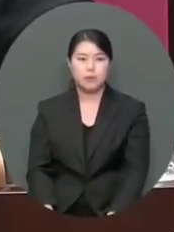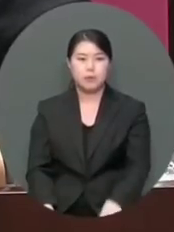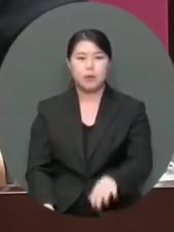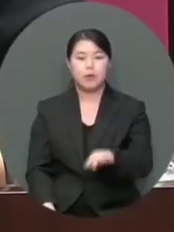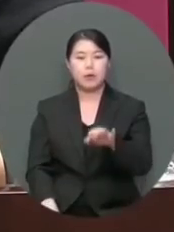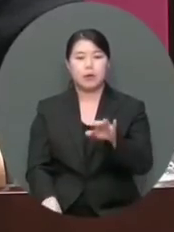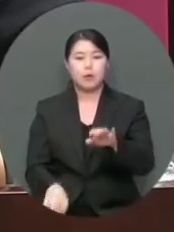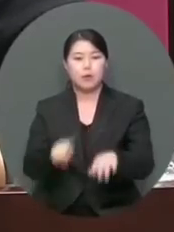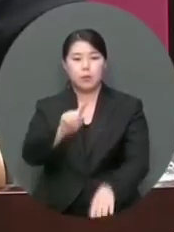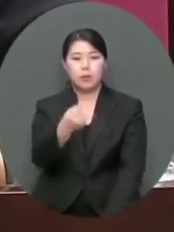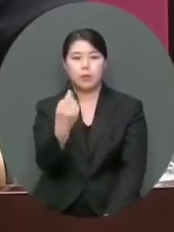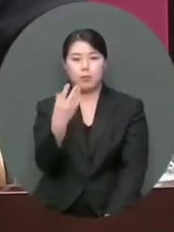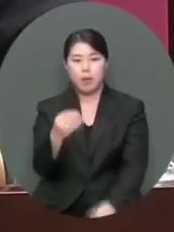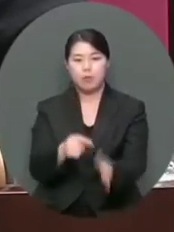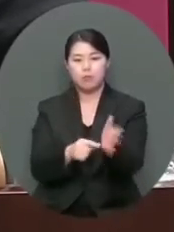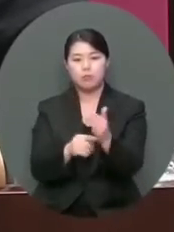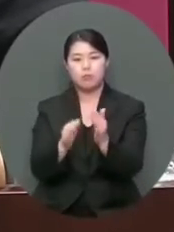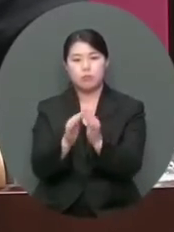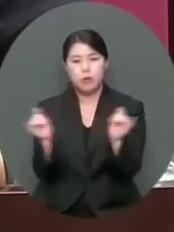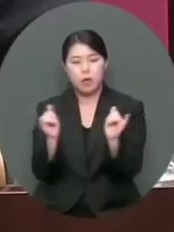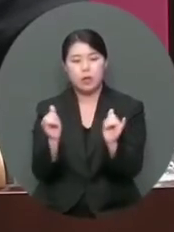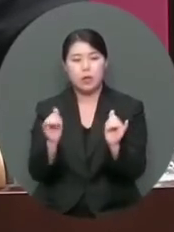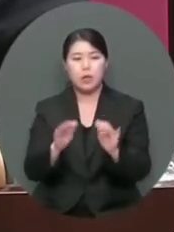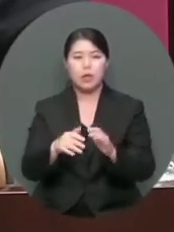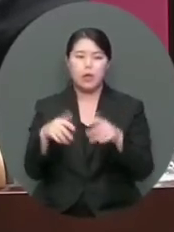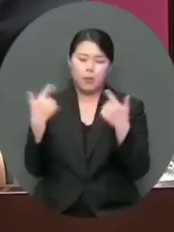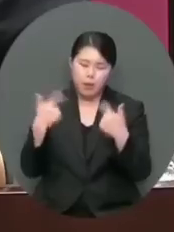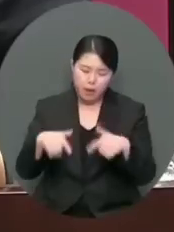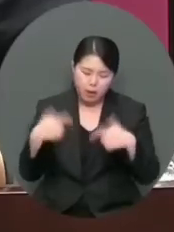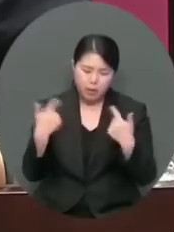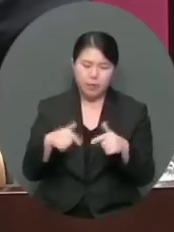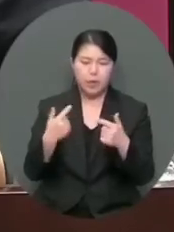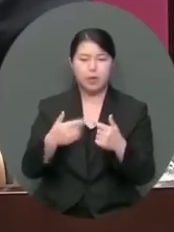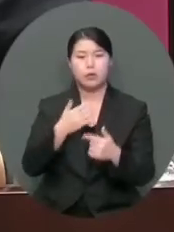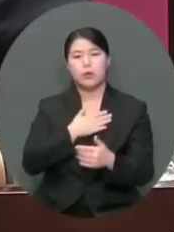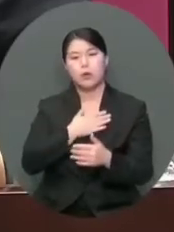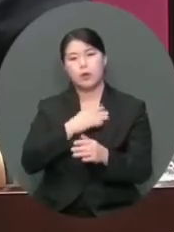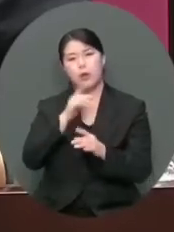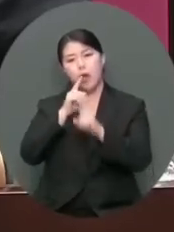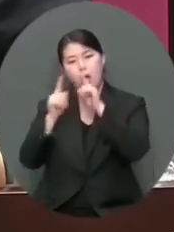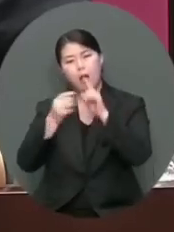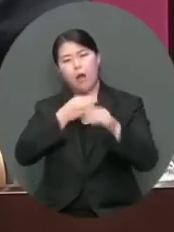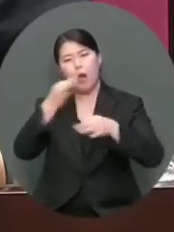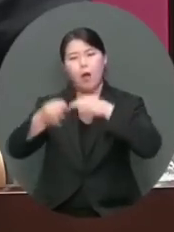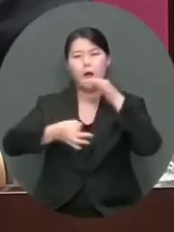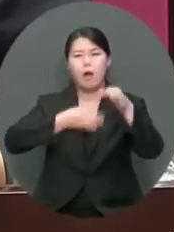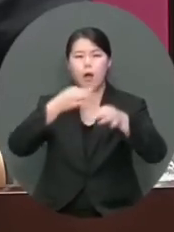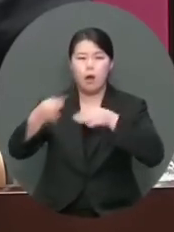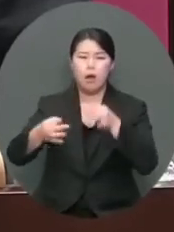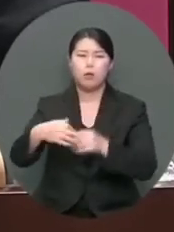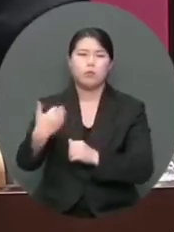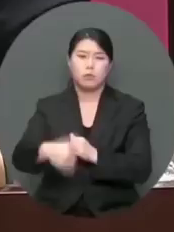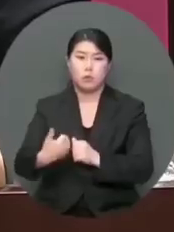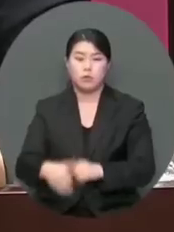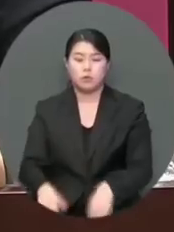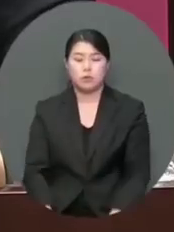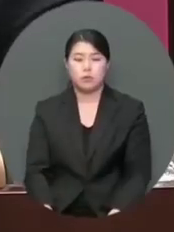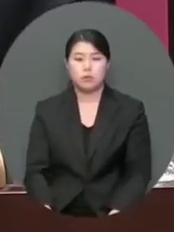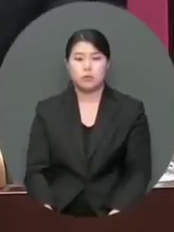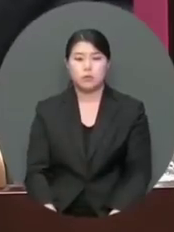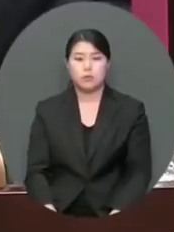수산인들의 매일에 구구절절히 저희한테 외치는 바로 그 요청입니다.